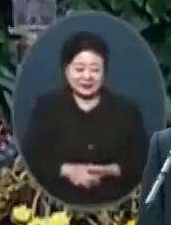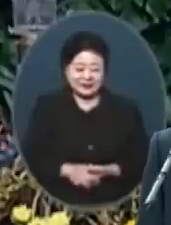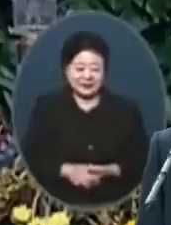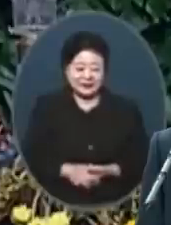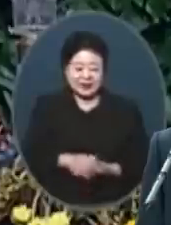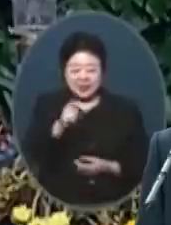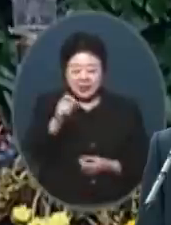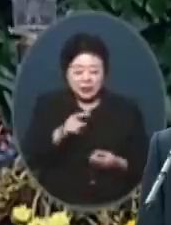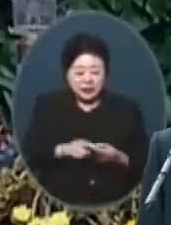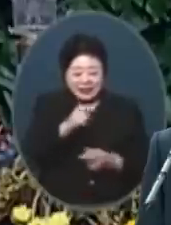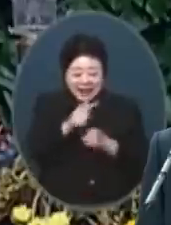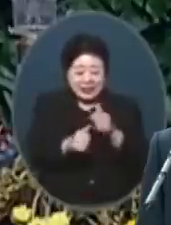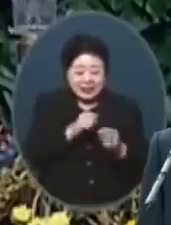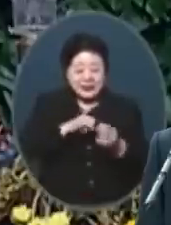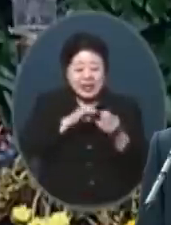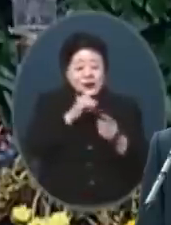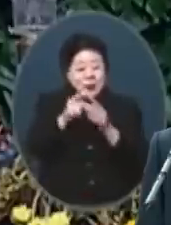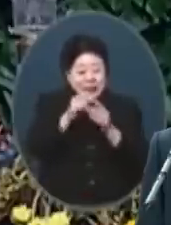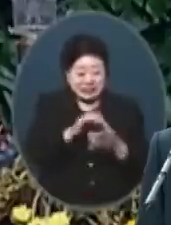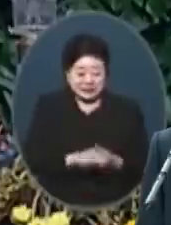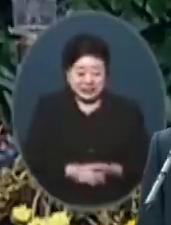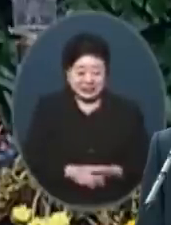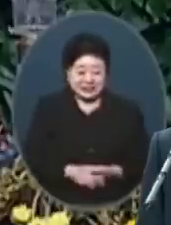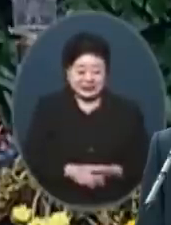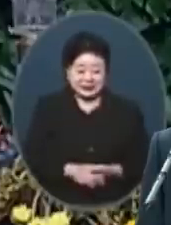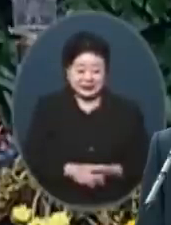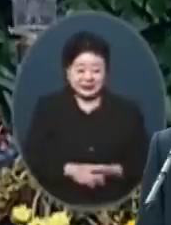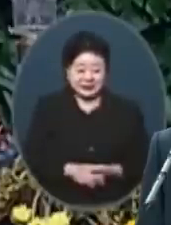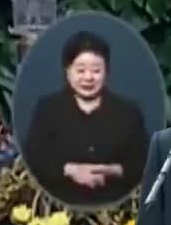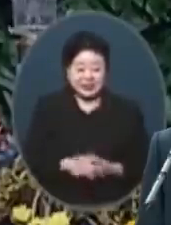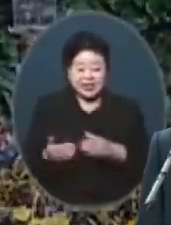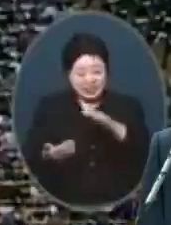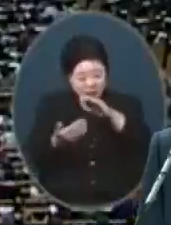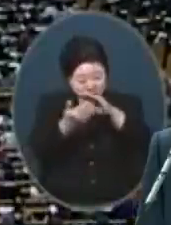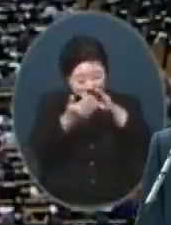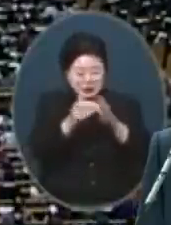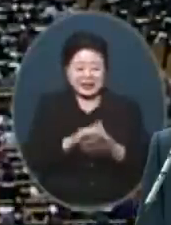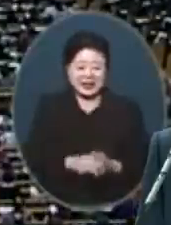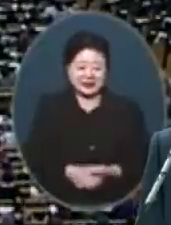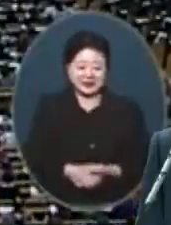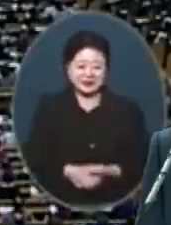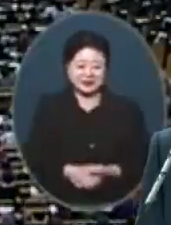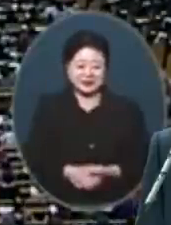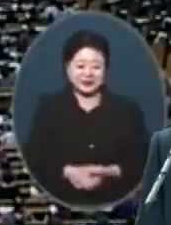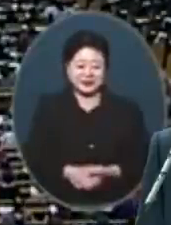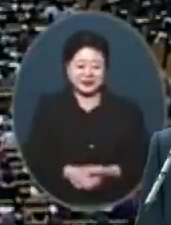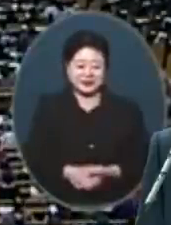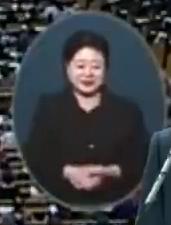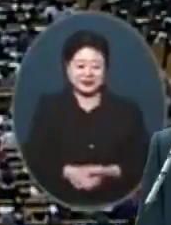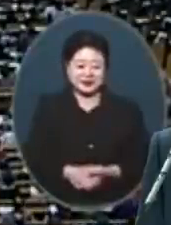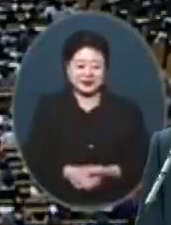거기에 기록된 하나님의 약속의 말씀이 이루어지는 것입니다.